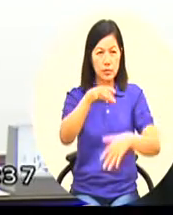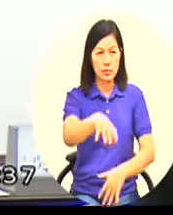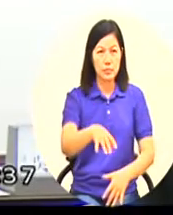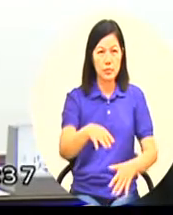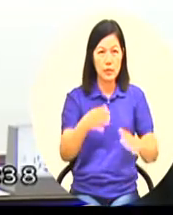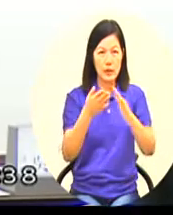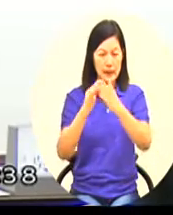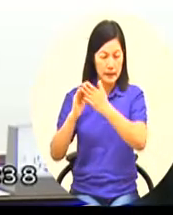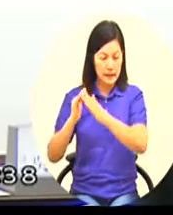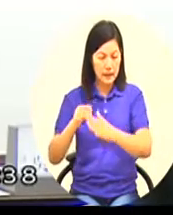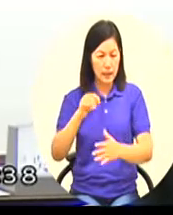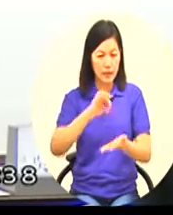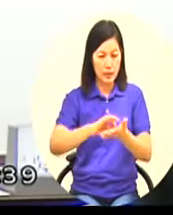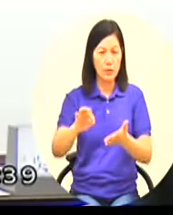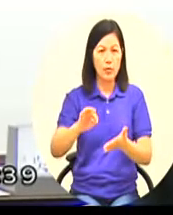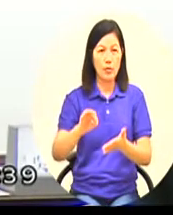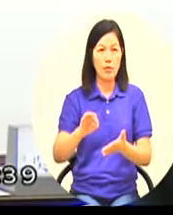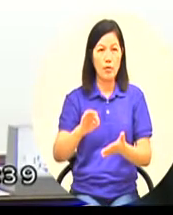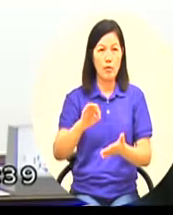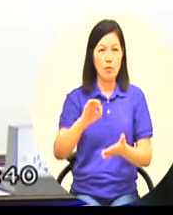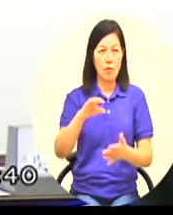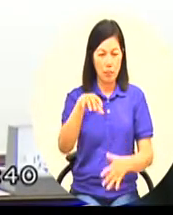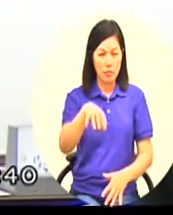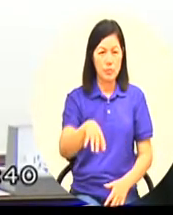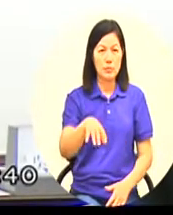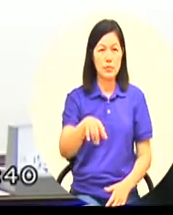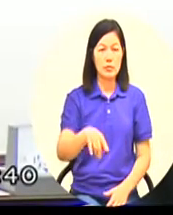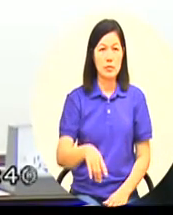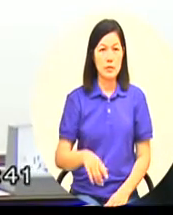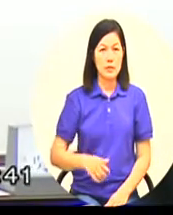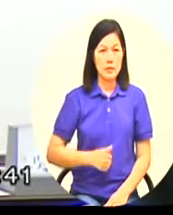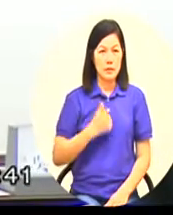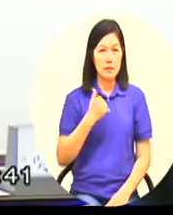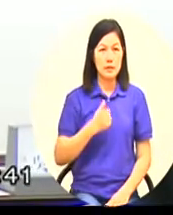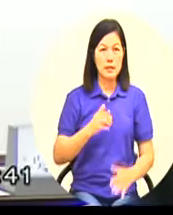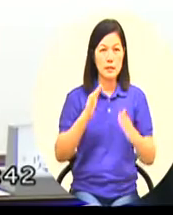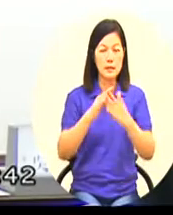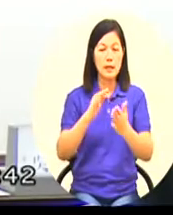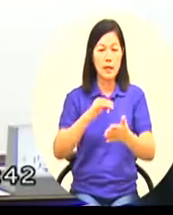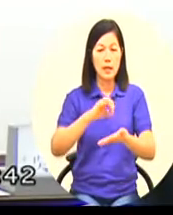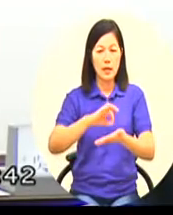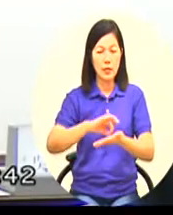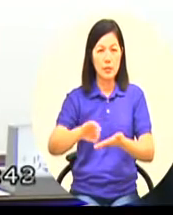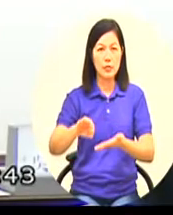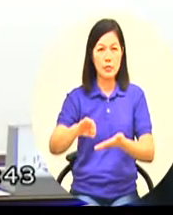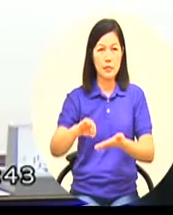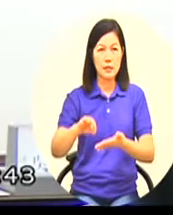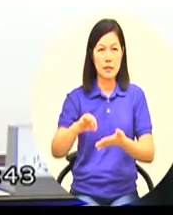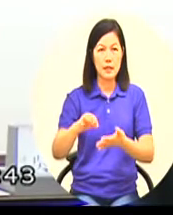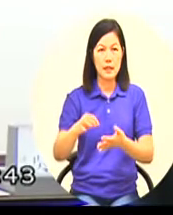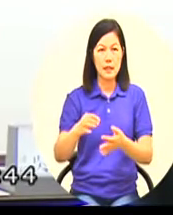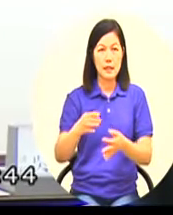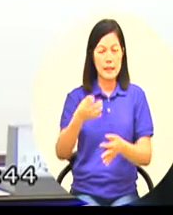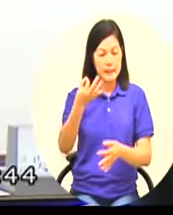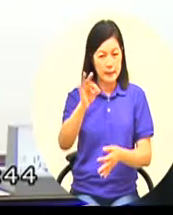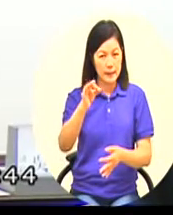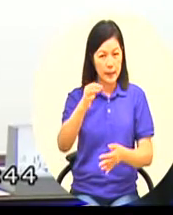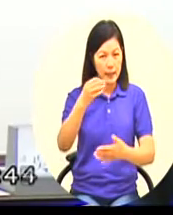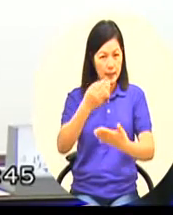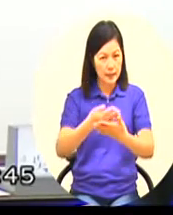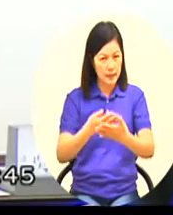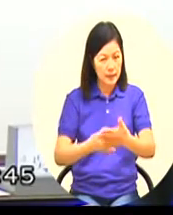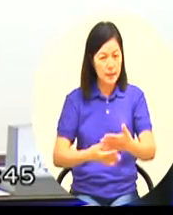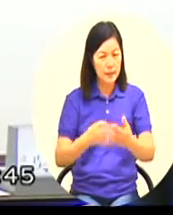户，有特别对于真正的家用事业有做了一个比较调低的价钱的策